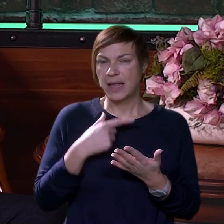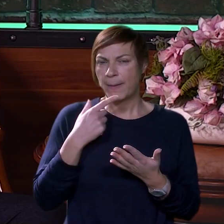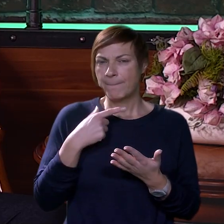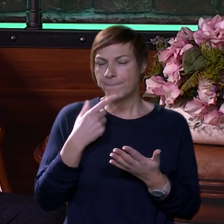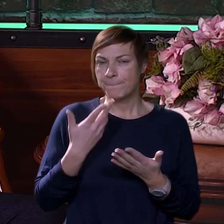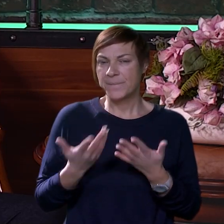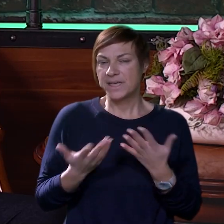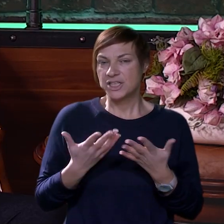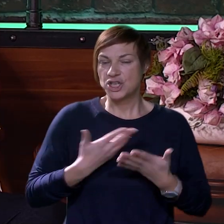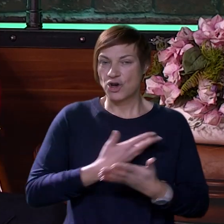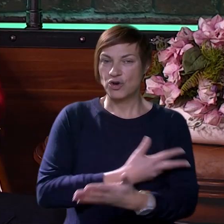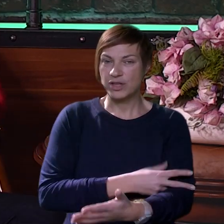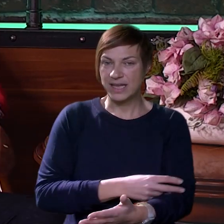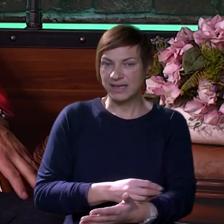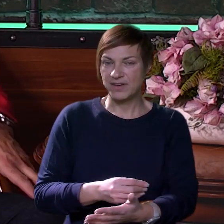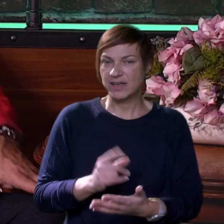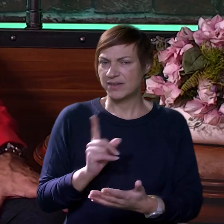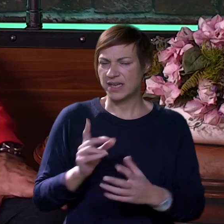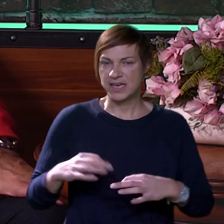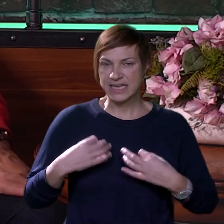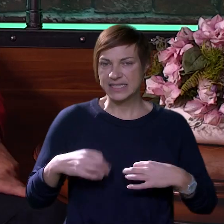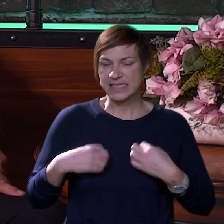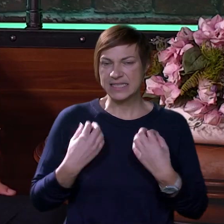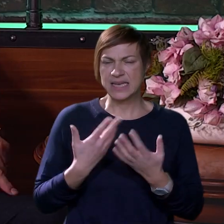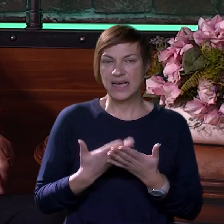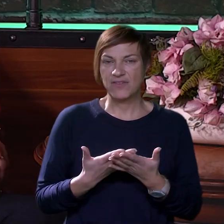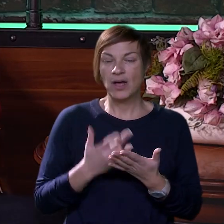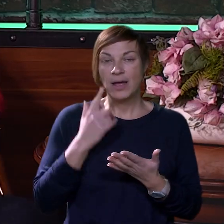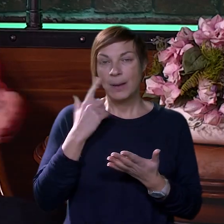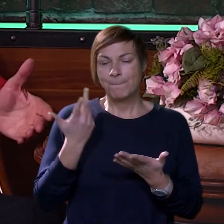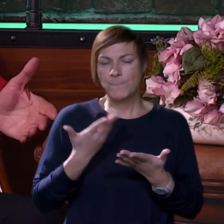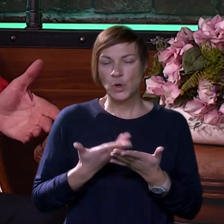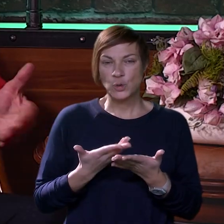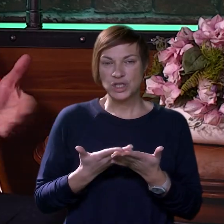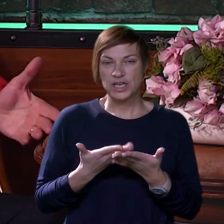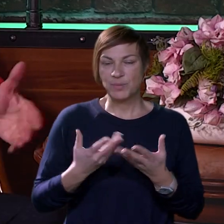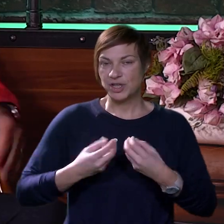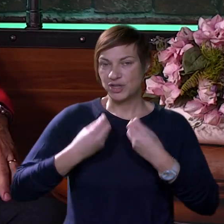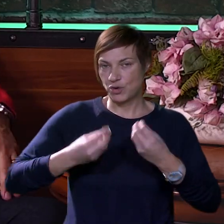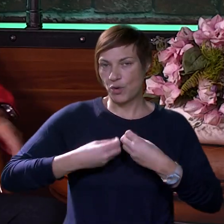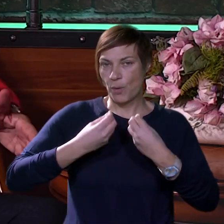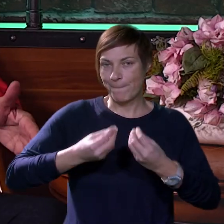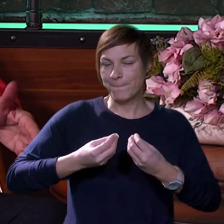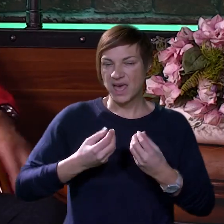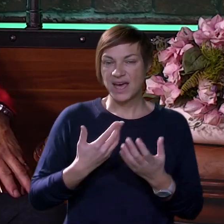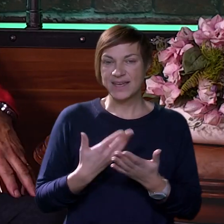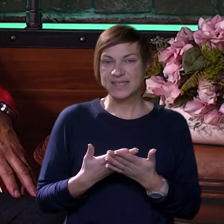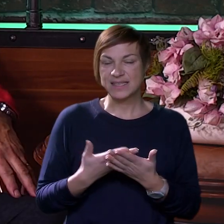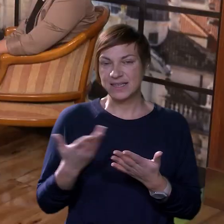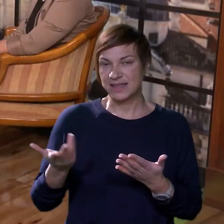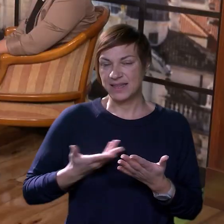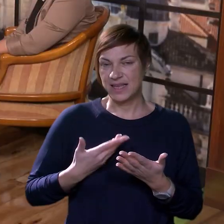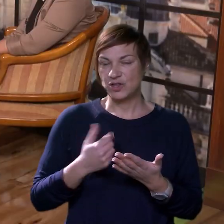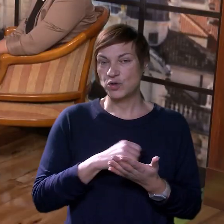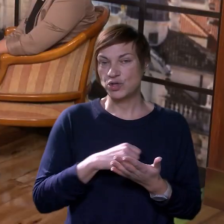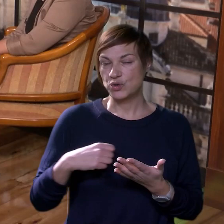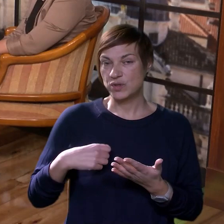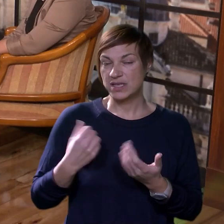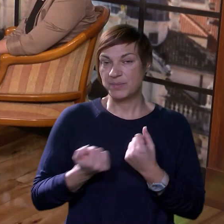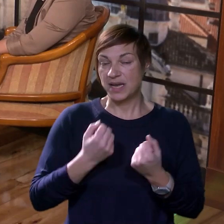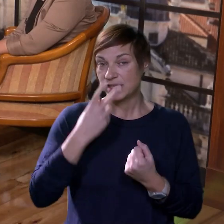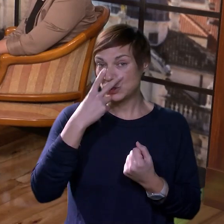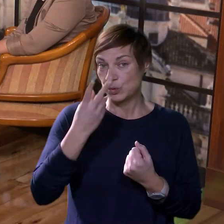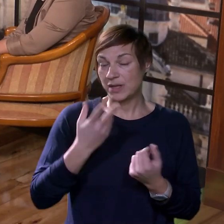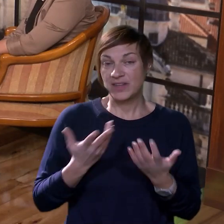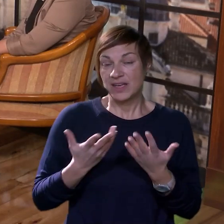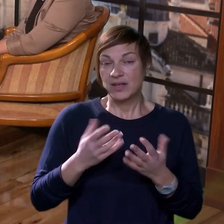i priče oko tog darivanja krvi, da je to nezdravo, da je to ovako, da je to onako, pokušamo i to objasniti i da dođu sami na